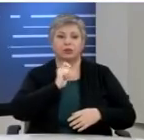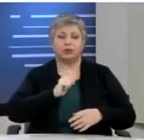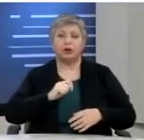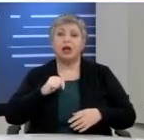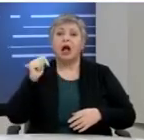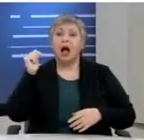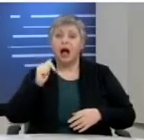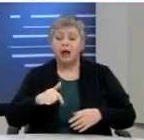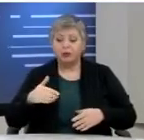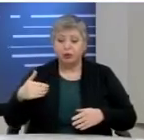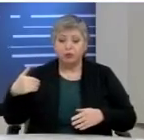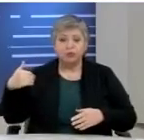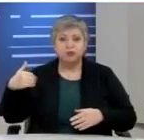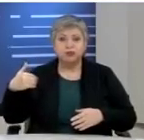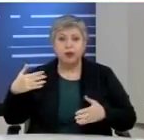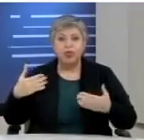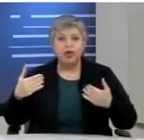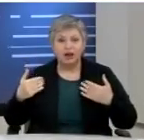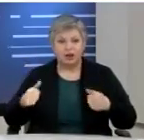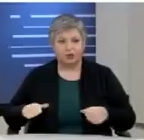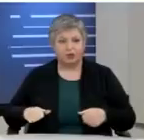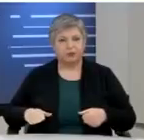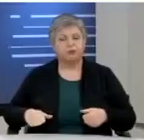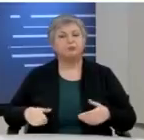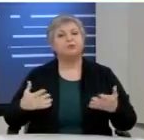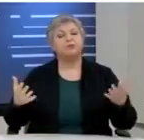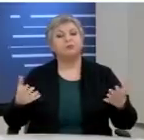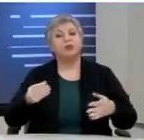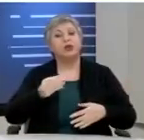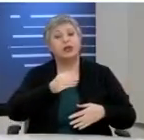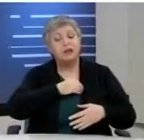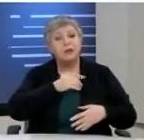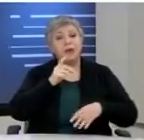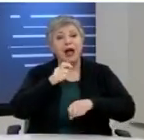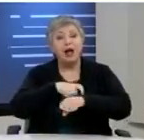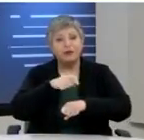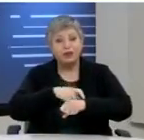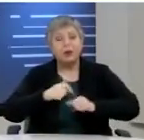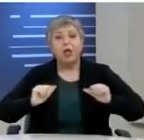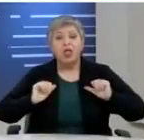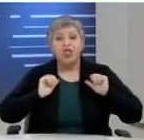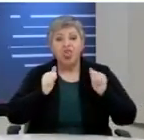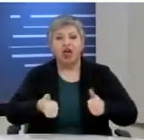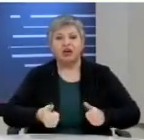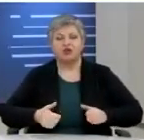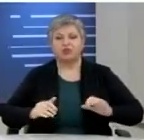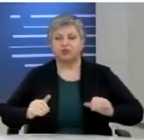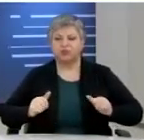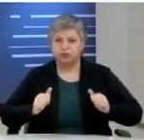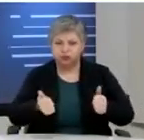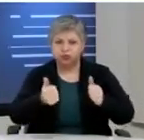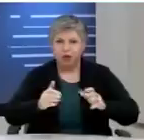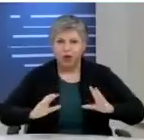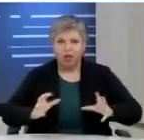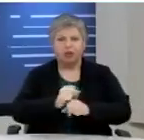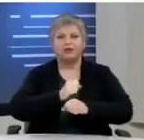μας λείπει. Δυστυχώς, κύριε Μητσοτάκη, πράγματι, αυτό σας λείπει σήμερα. Θάρρος και τόλμη. Μπορεί να λείπει σε